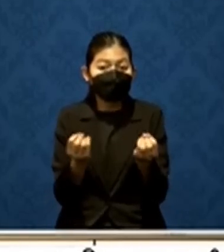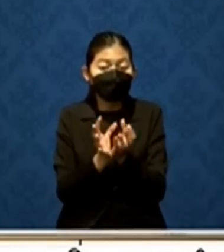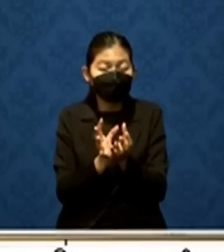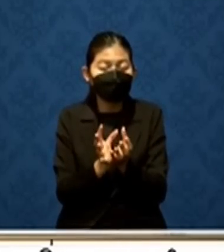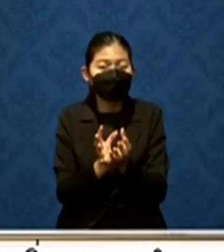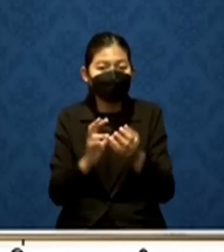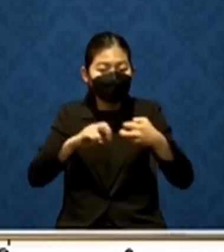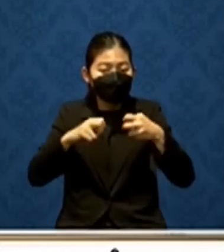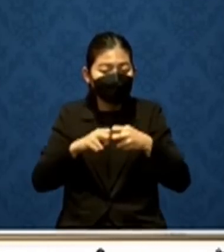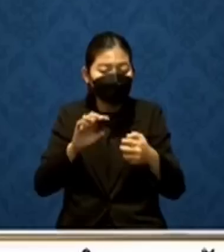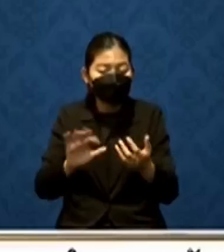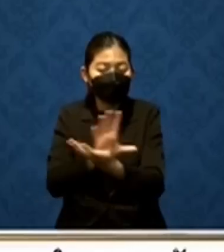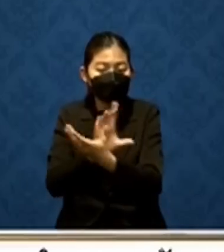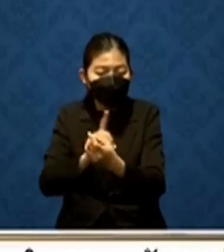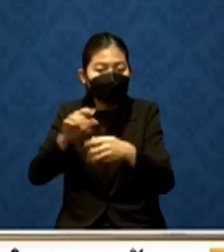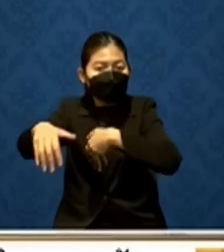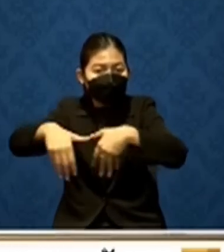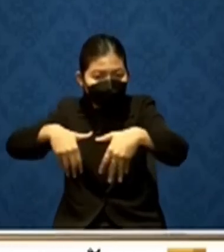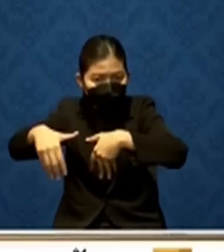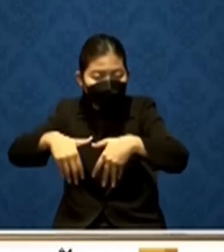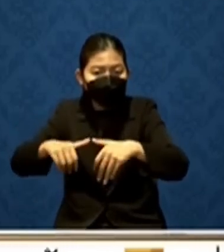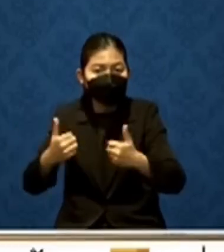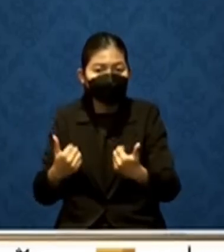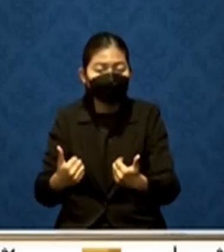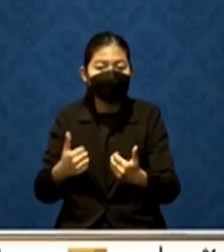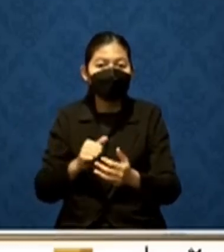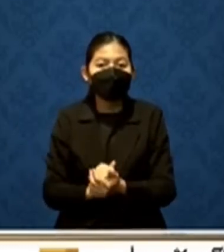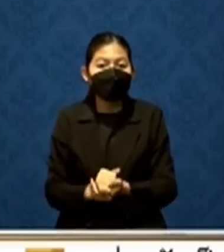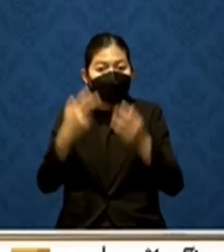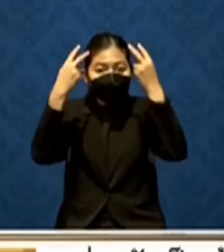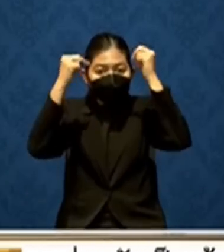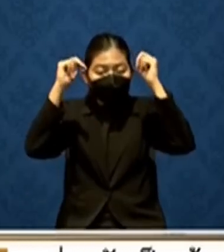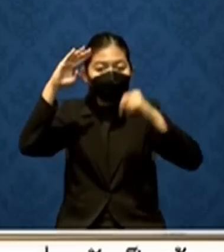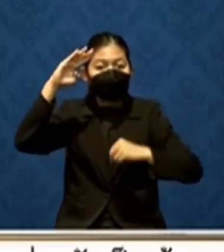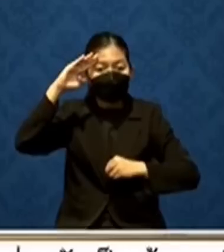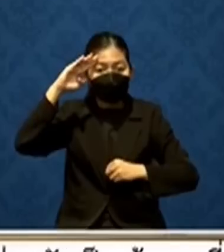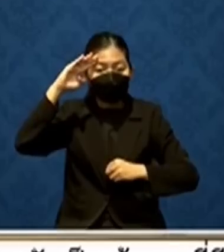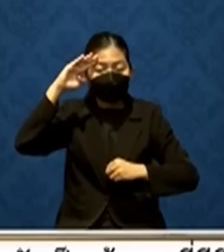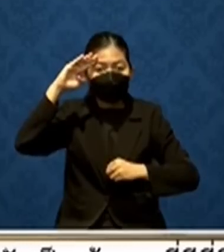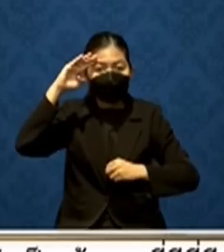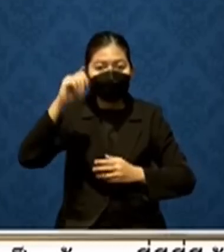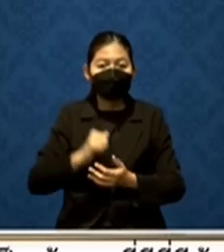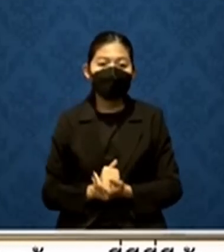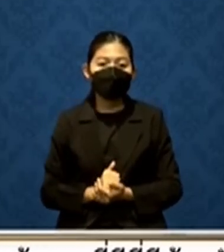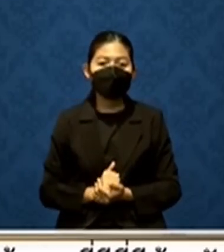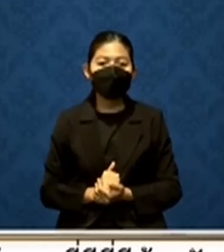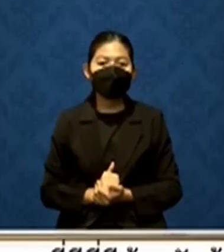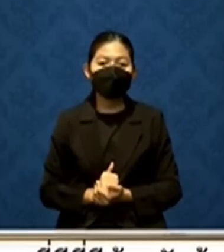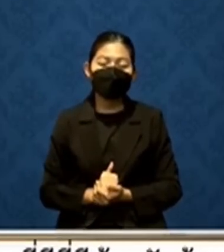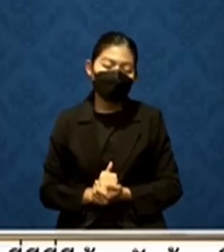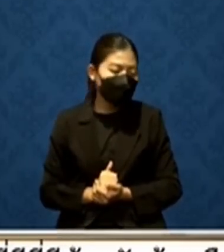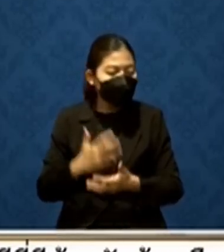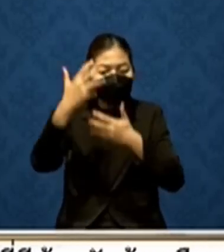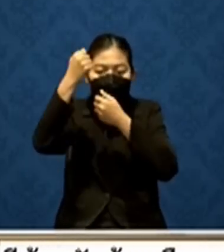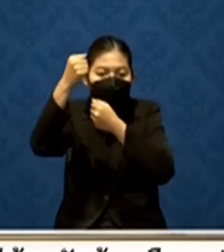และความทุกข์ยากของพี่น้องประชาชนดังกล่าวพลเอกประยุทธ์จันทร์โอชากลับปล่อยปะละเลย